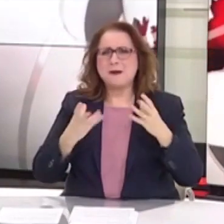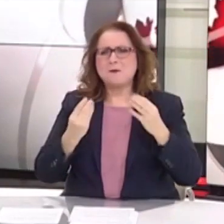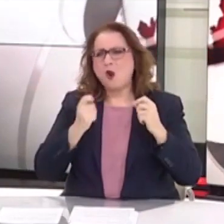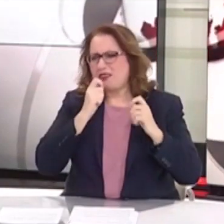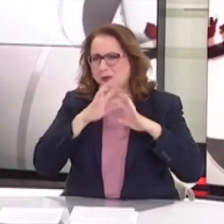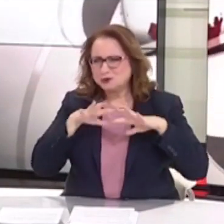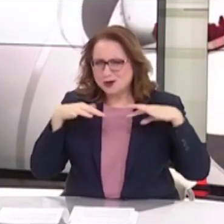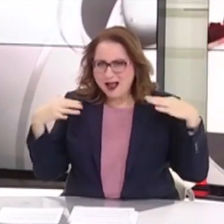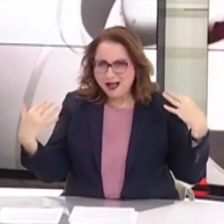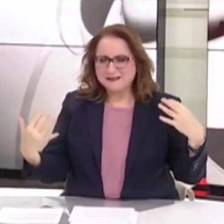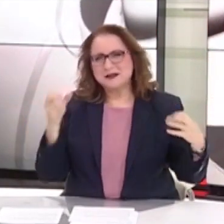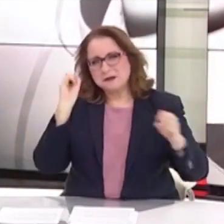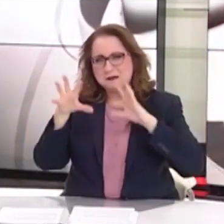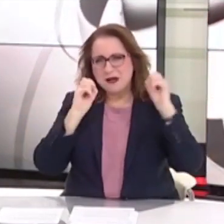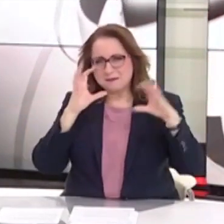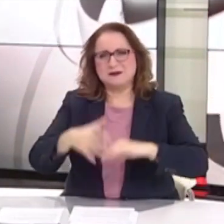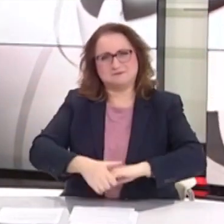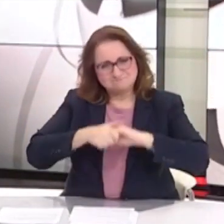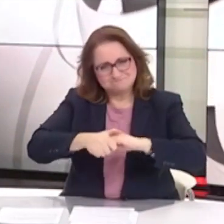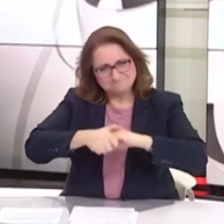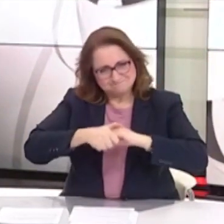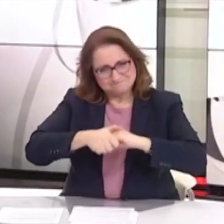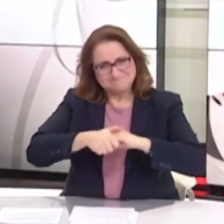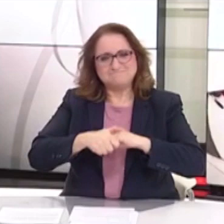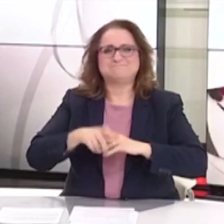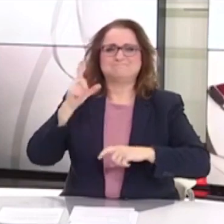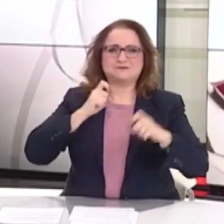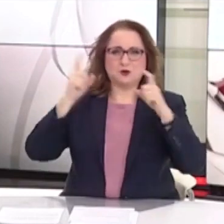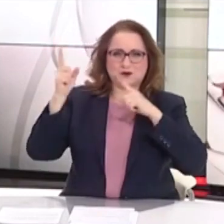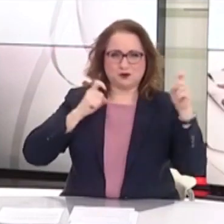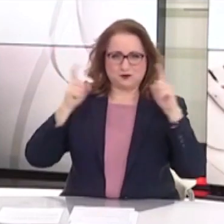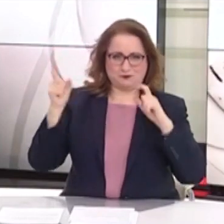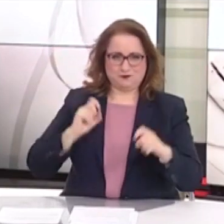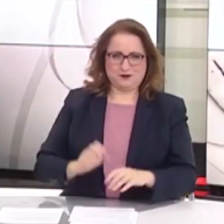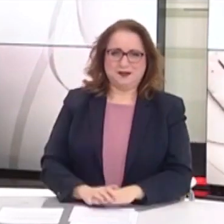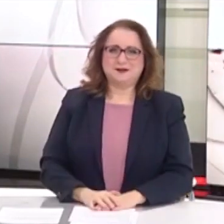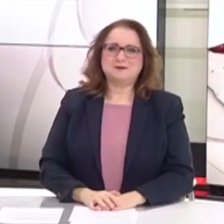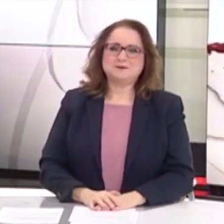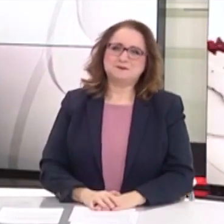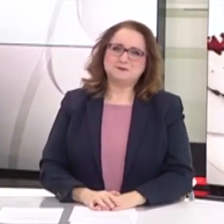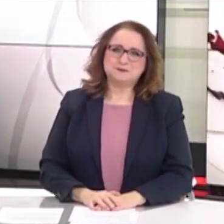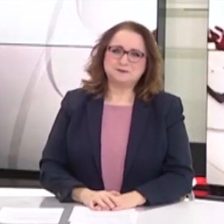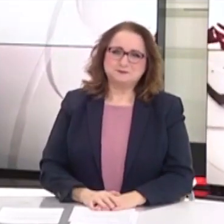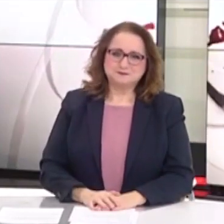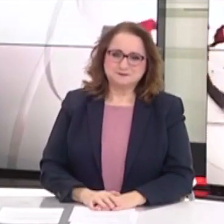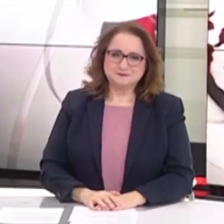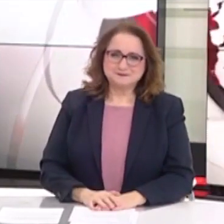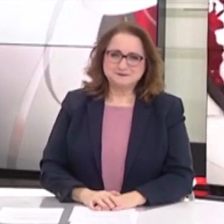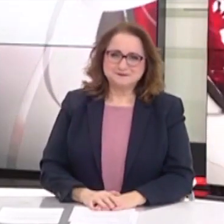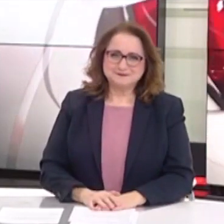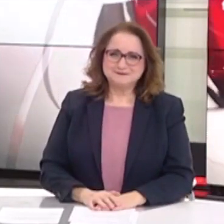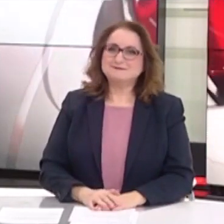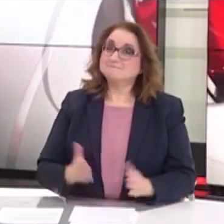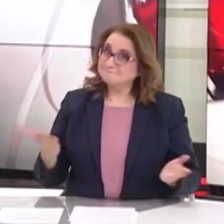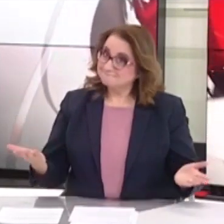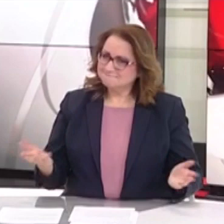απαθανατίζουν τις σκηνές και την κυραψία λίγο πριν πουν στο εσωτερικό του Μεγάρου Μαξίμου. Χαμόγελα